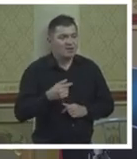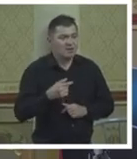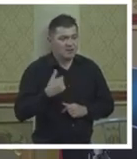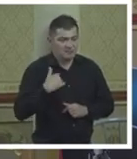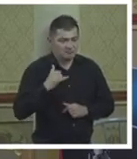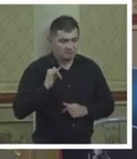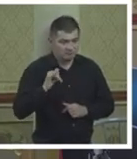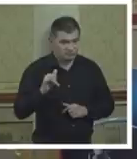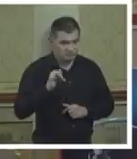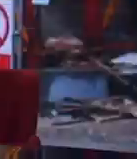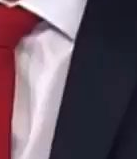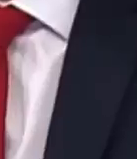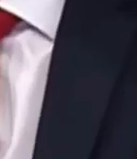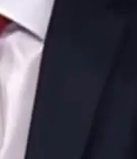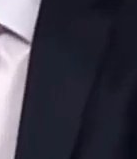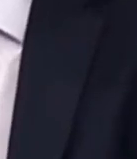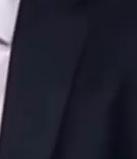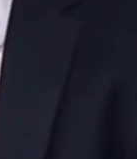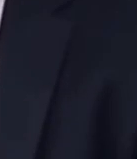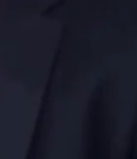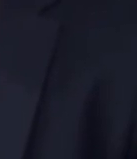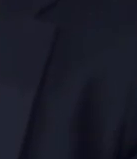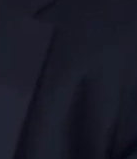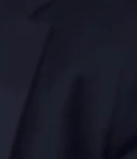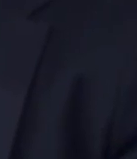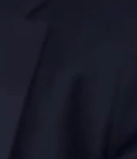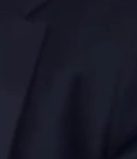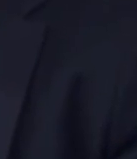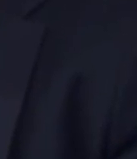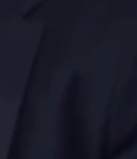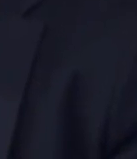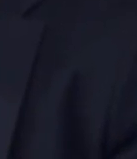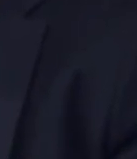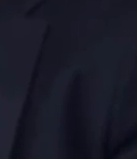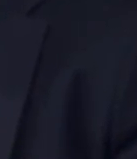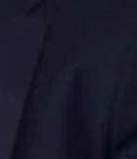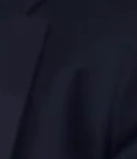nas dvojica bili u otvorenom. Dakle, Torkret sloj u